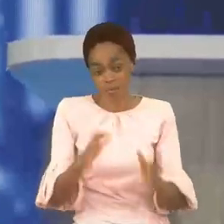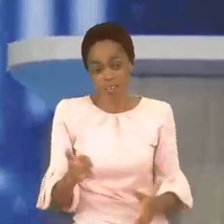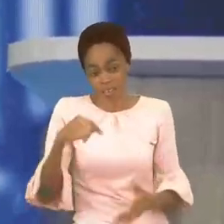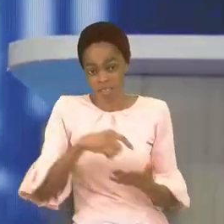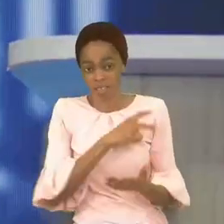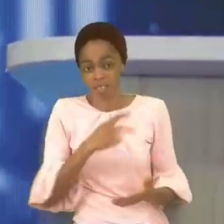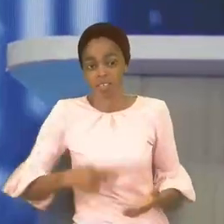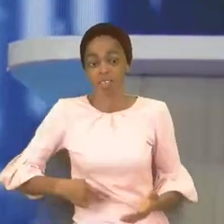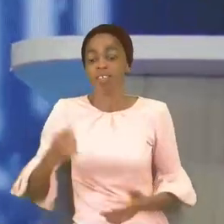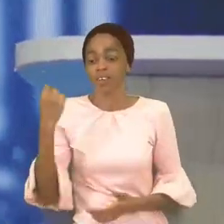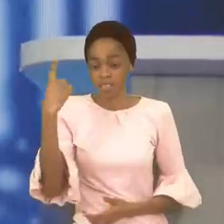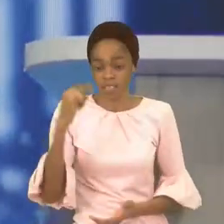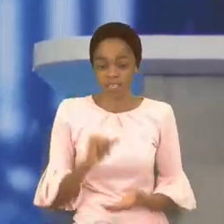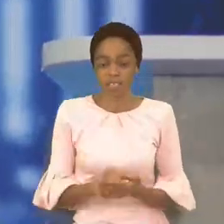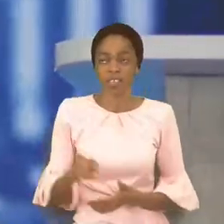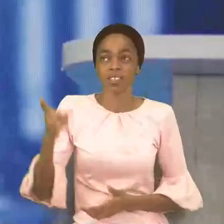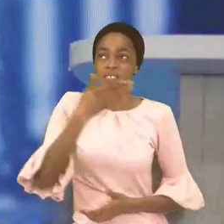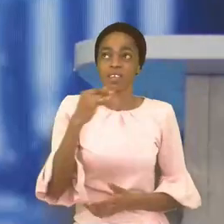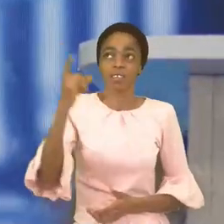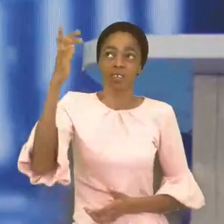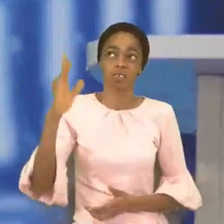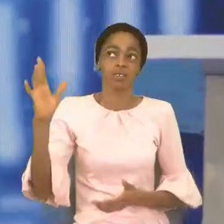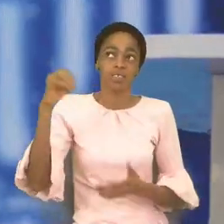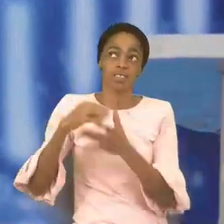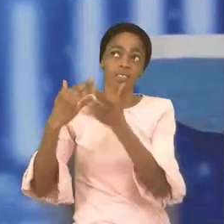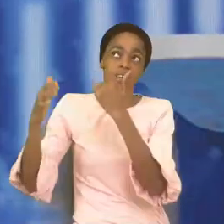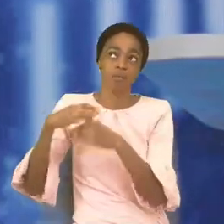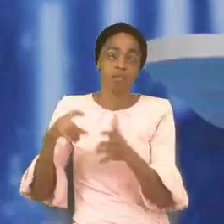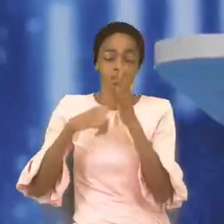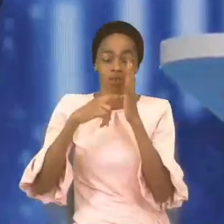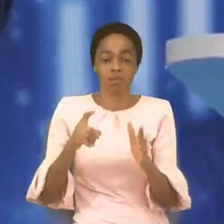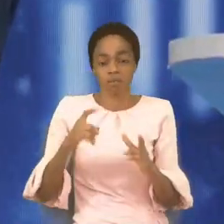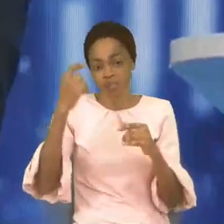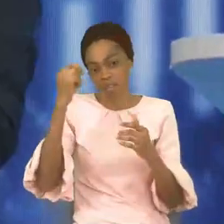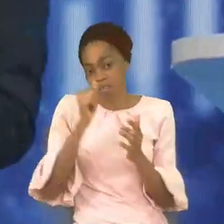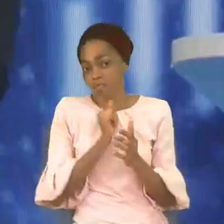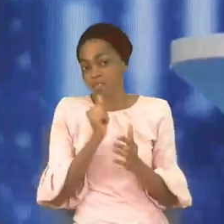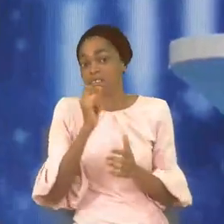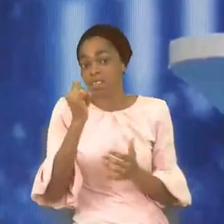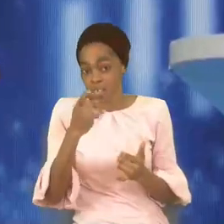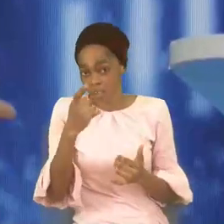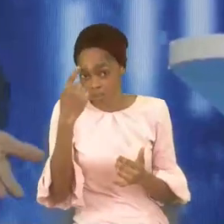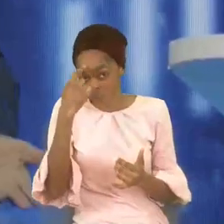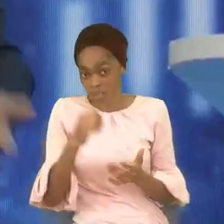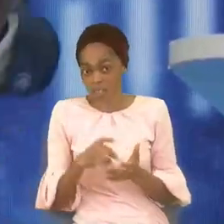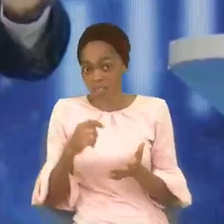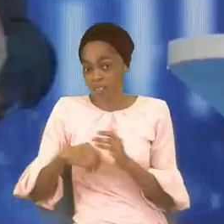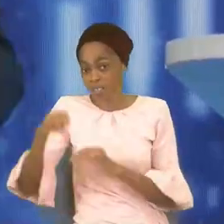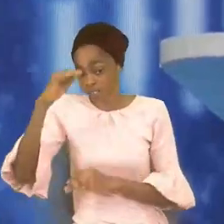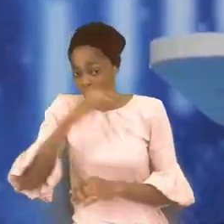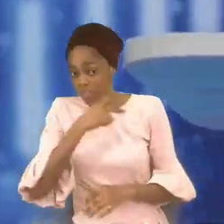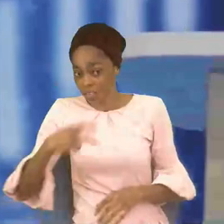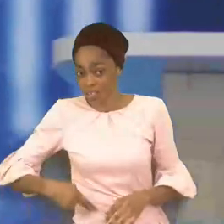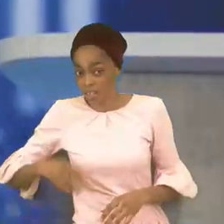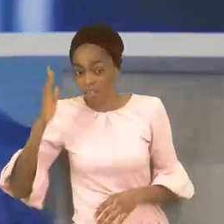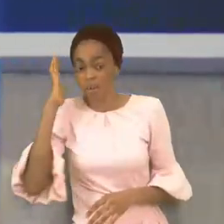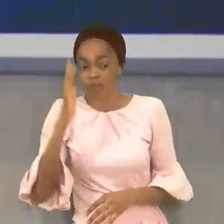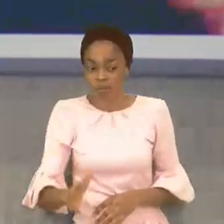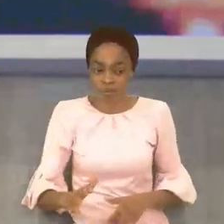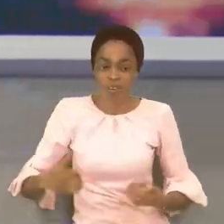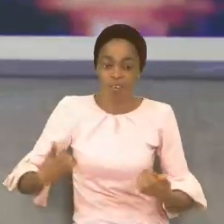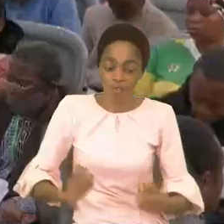comprend qu'il y a un Dieu au ciel qui révèle les secrets. Vous allez penser que le monsieur allait maintenant suivre le Dieu